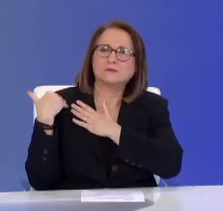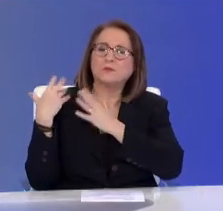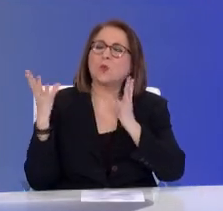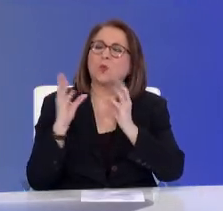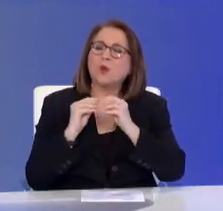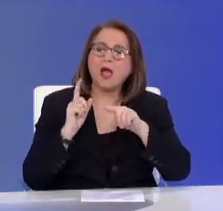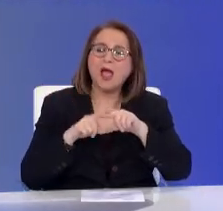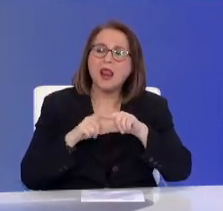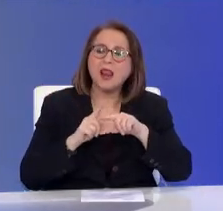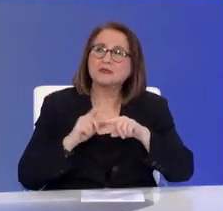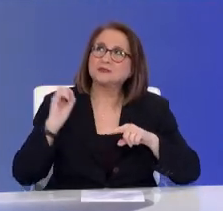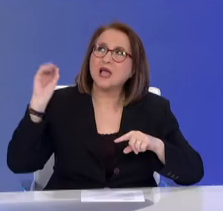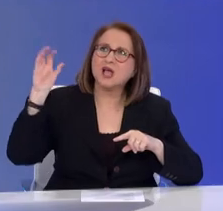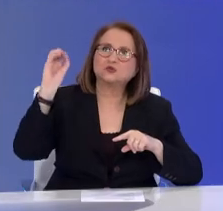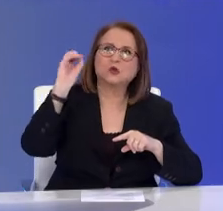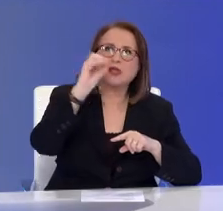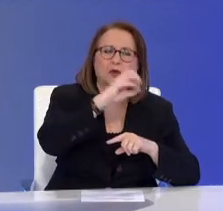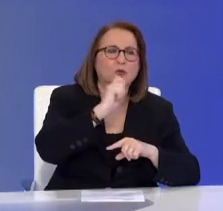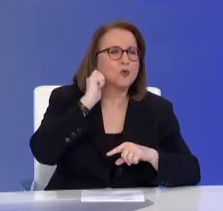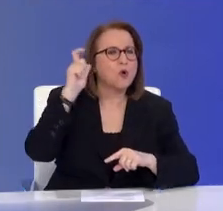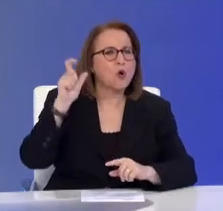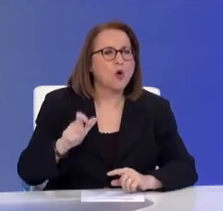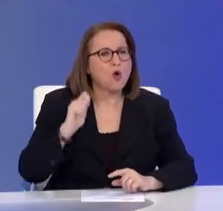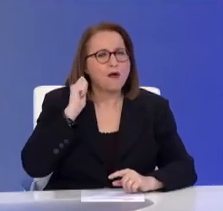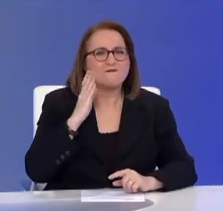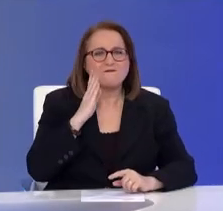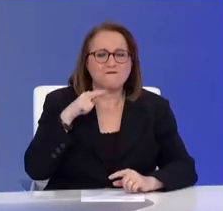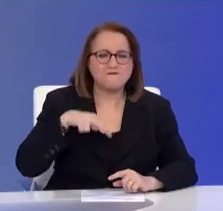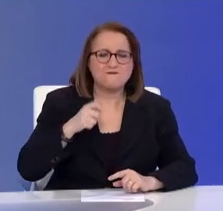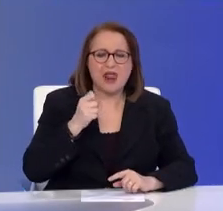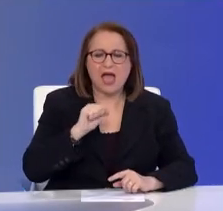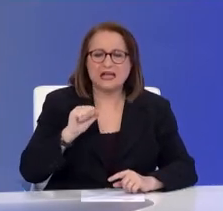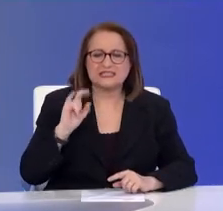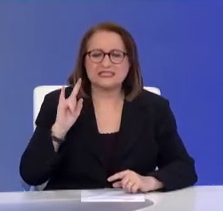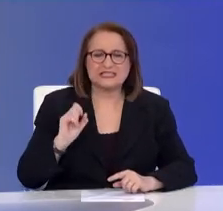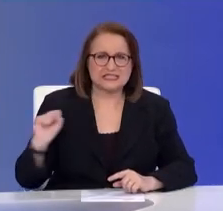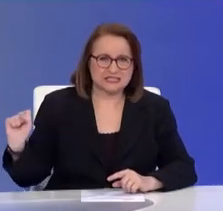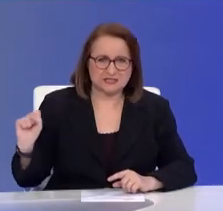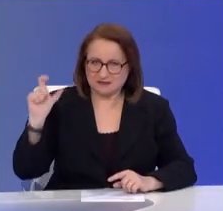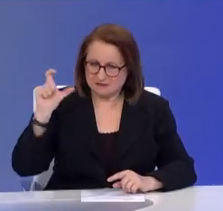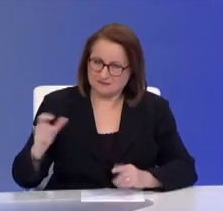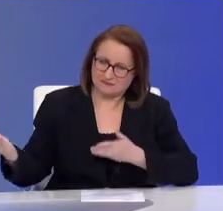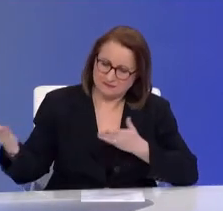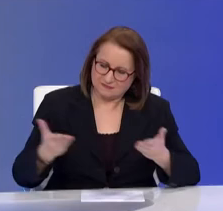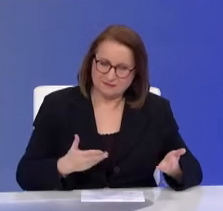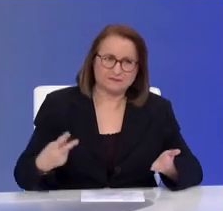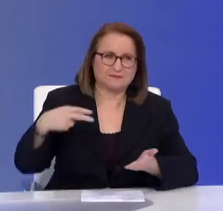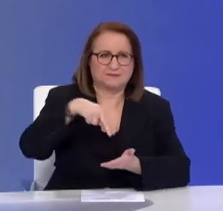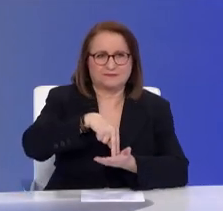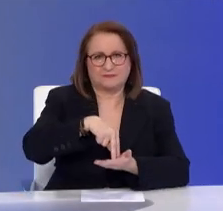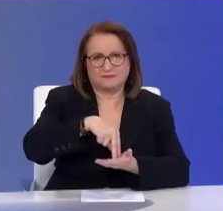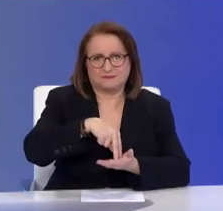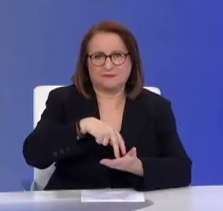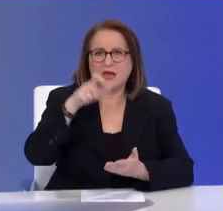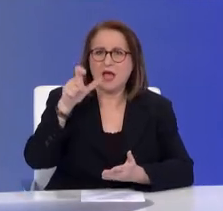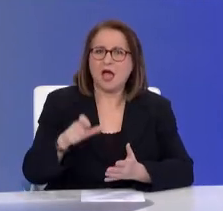ελληνισμό, κύριο Κωνσταντίνο Βλάση, να λάβει τον λόγο. The Deputy Minister